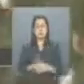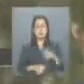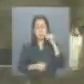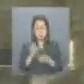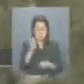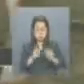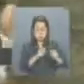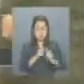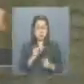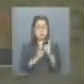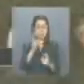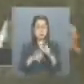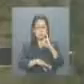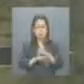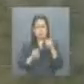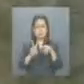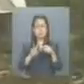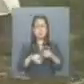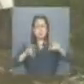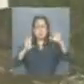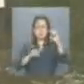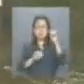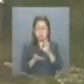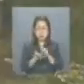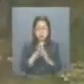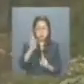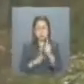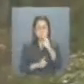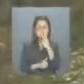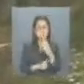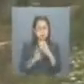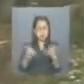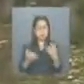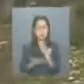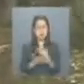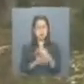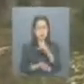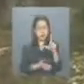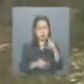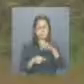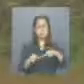ไร่รัฐบาลโคลอมเบียประเมินความเสียหายเบื้องต้นเป็นเงินหลายล้านดอลลาร์สหรัฐ